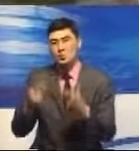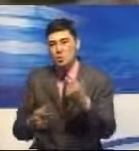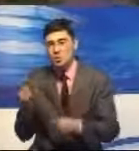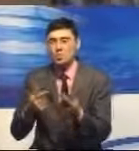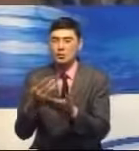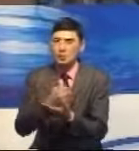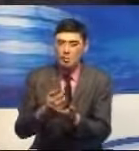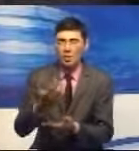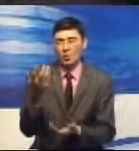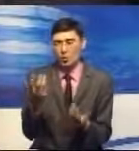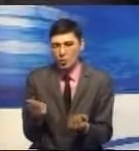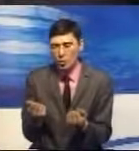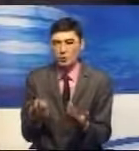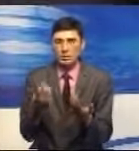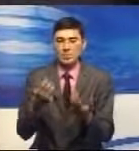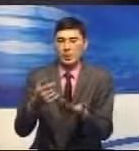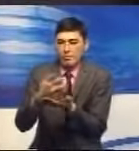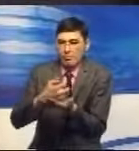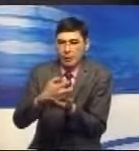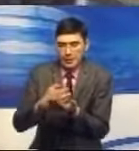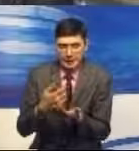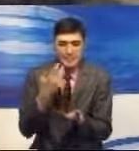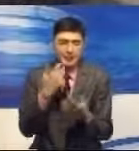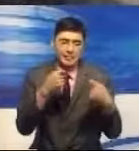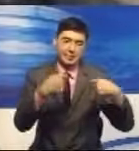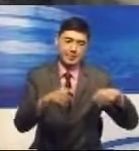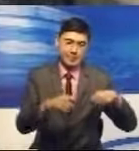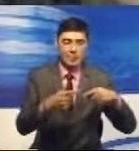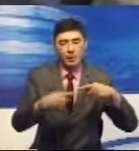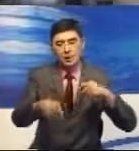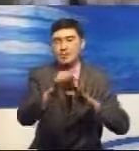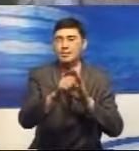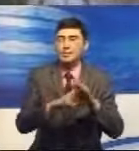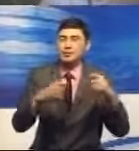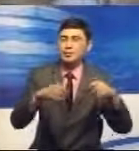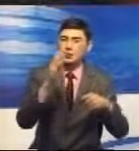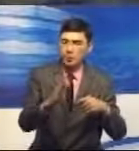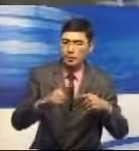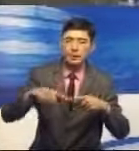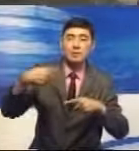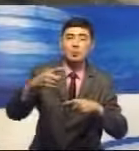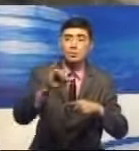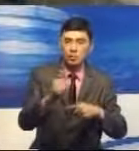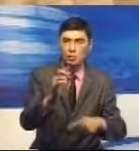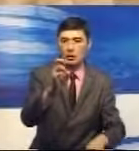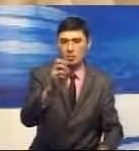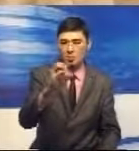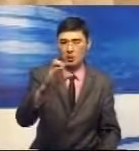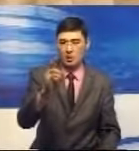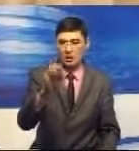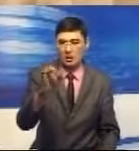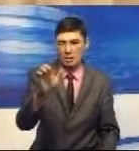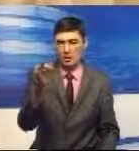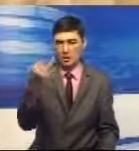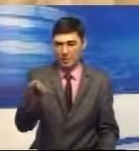пен ірімшік саудаланды. Мұндай шаралар қыс бойы ұйымдастырылмақ. Алдағы сенбі күні Бесқарағай ауданының ауыл шаруашылық жәрмеңкесі өтеді деп